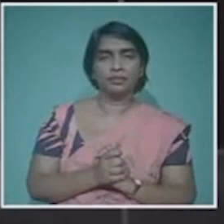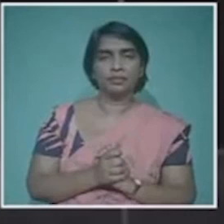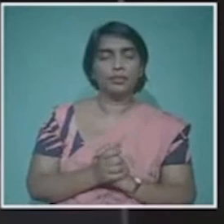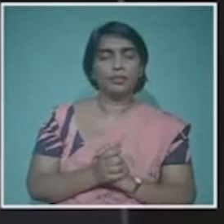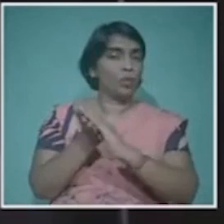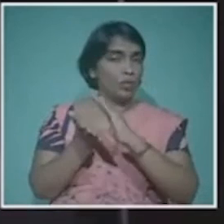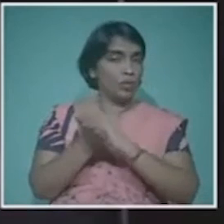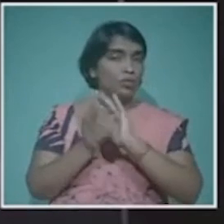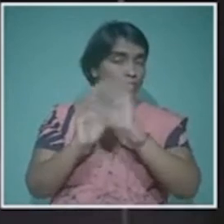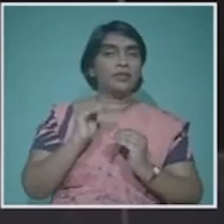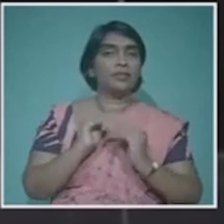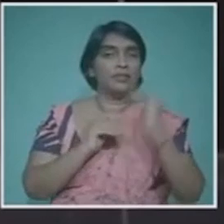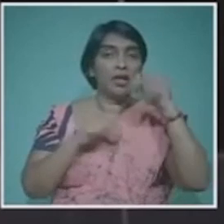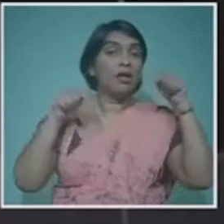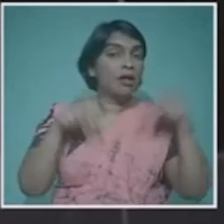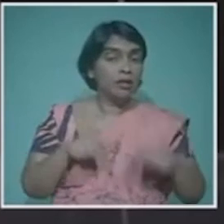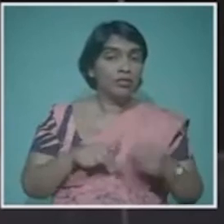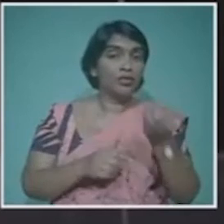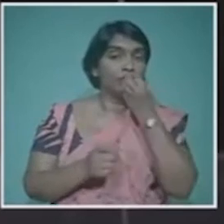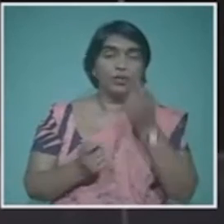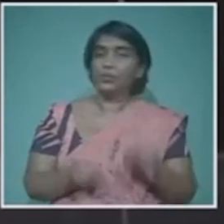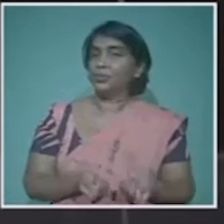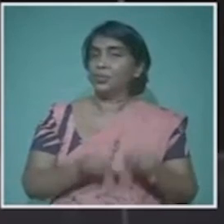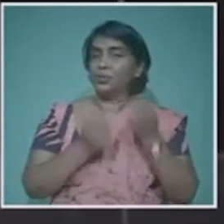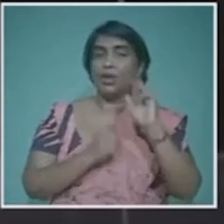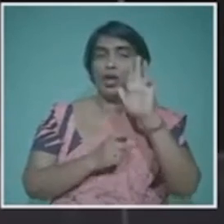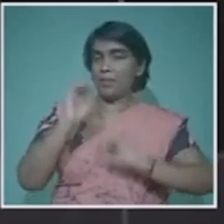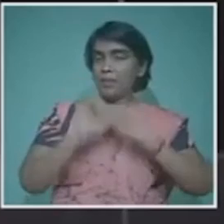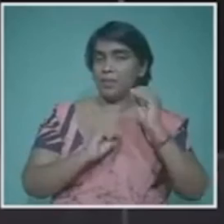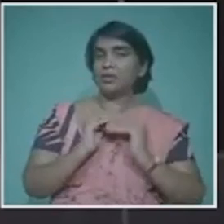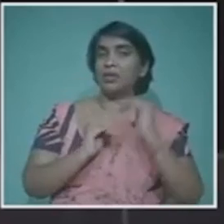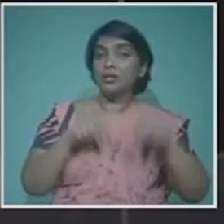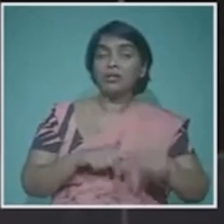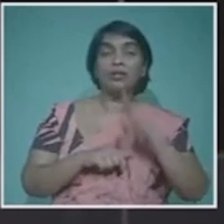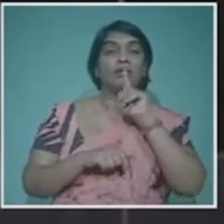போது நகைச்சுவையாகவே இருக்கின்றது அது ஆஹார உத்தமனே 95% கியா